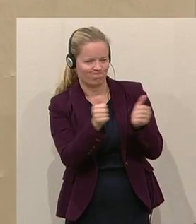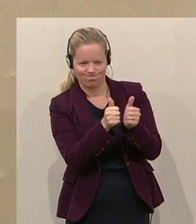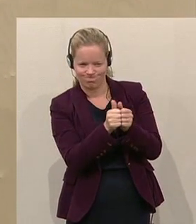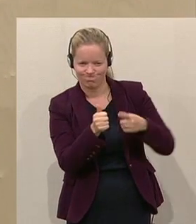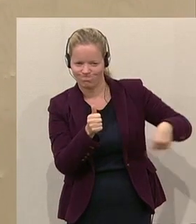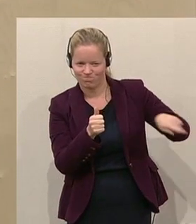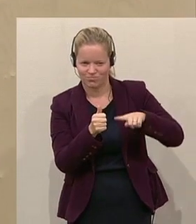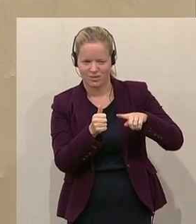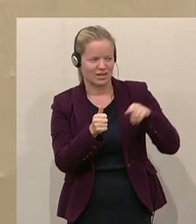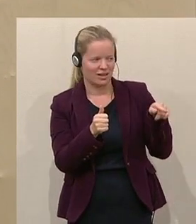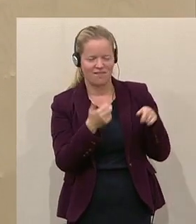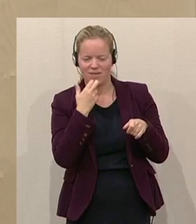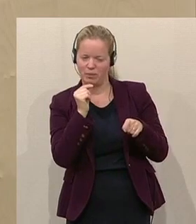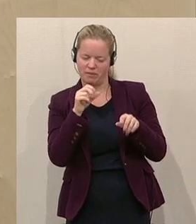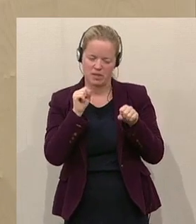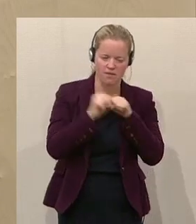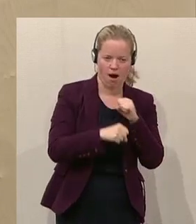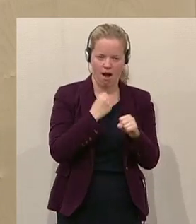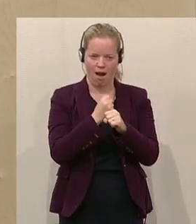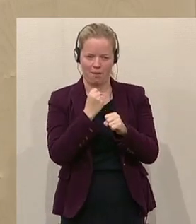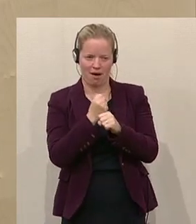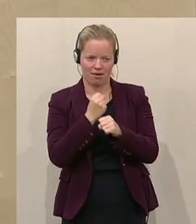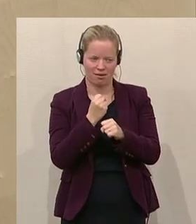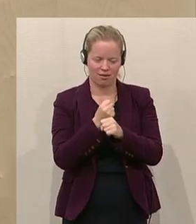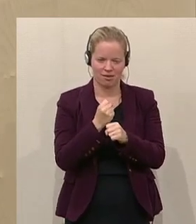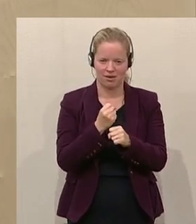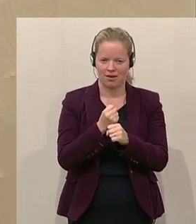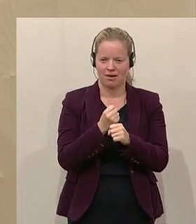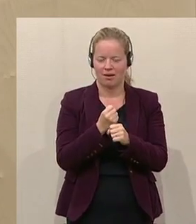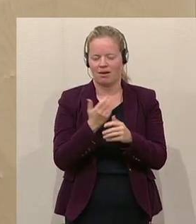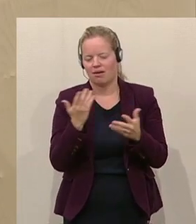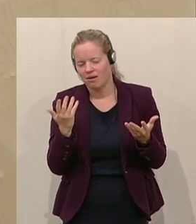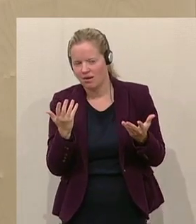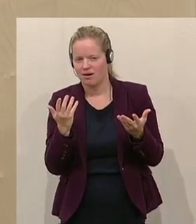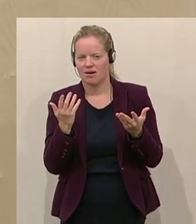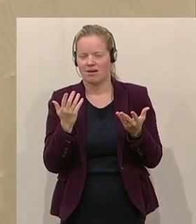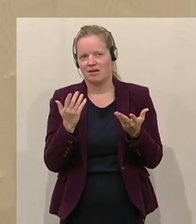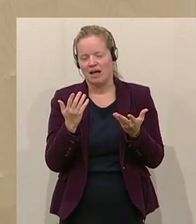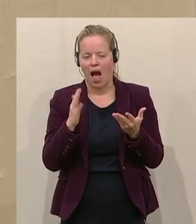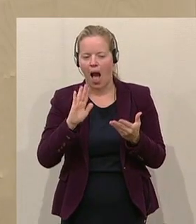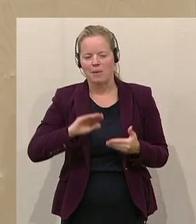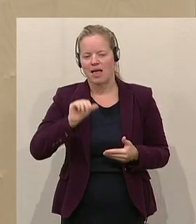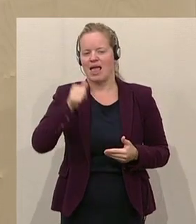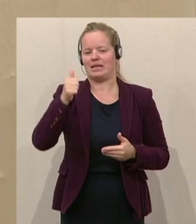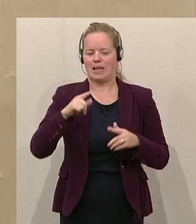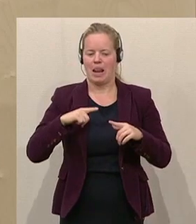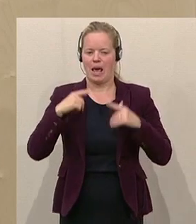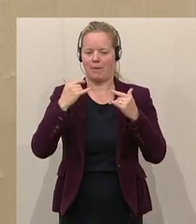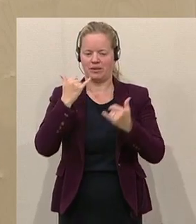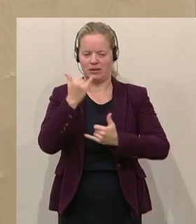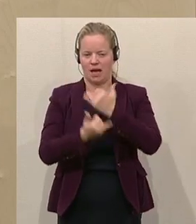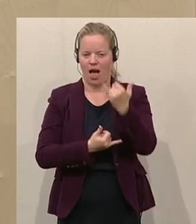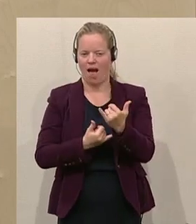fast nur mit Zwang arbeiten wollen und wo es nur darum geht, möglichst vielleicht im besten Fall ab dem ersten Lebensjahr die Menschen